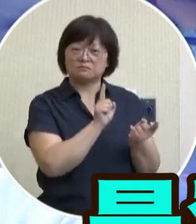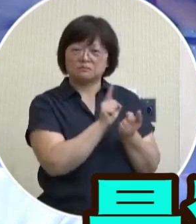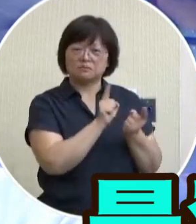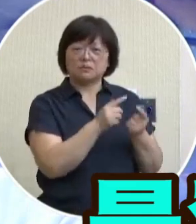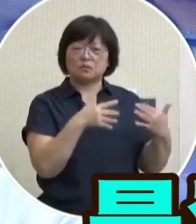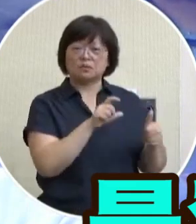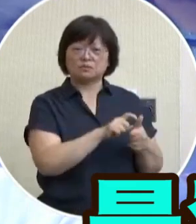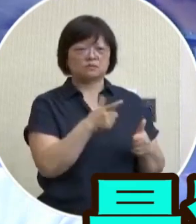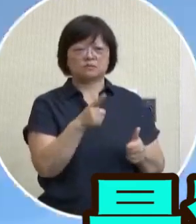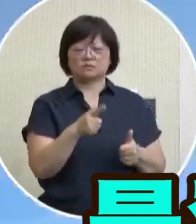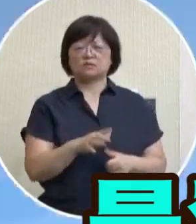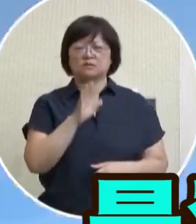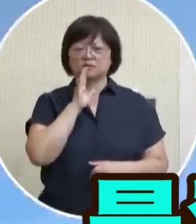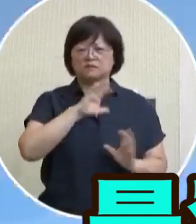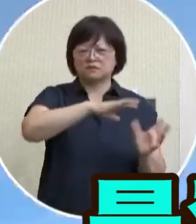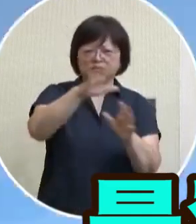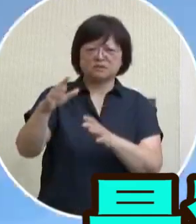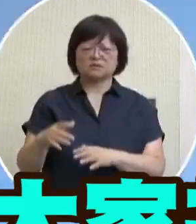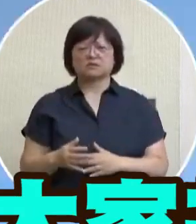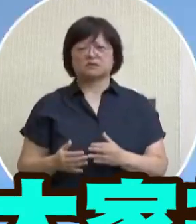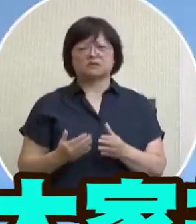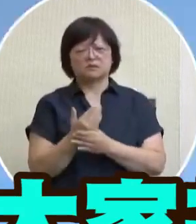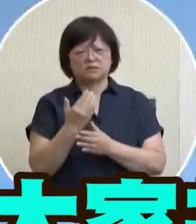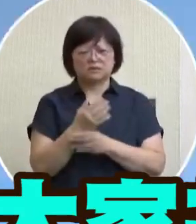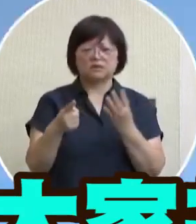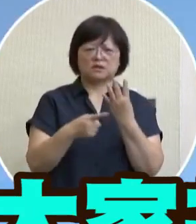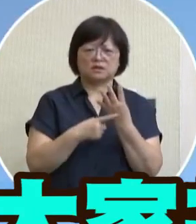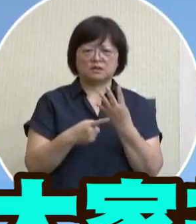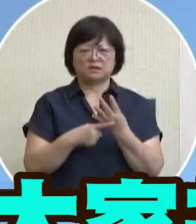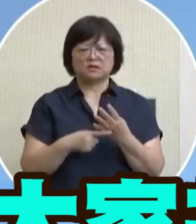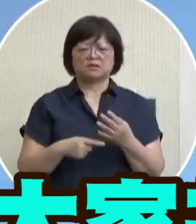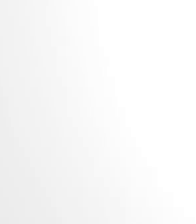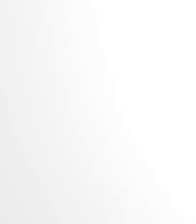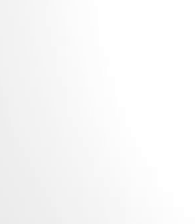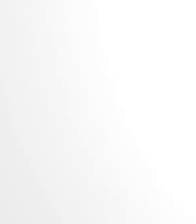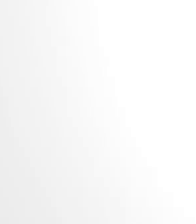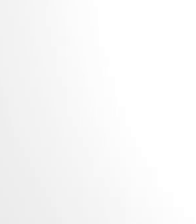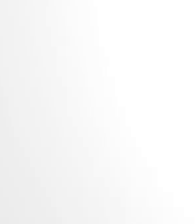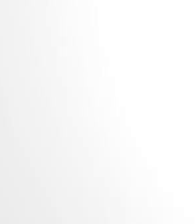产业金融大家共同必须面对的问题。